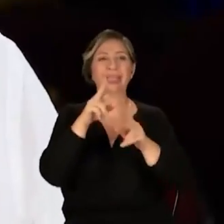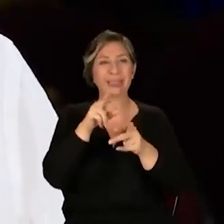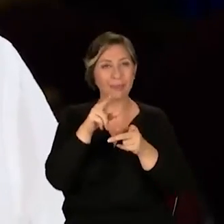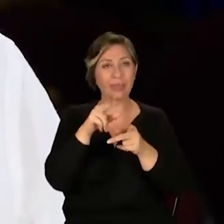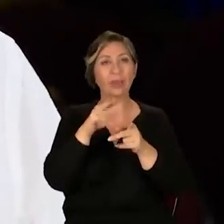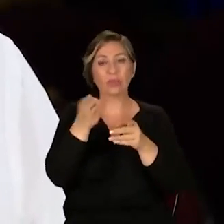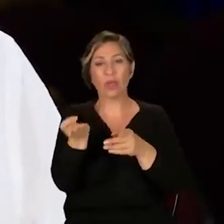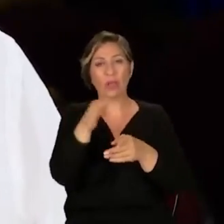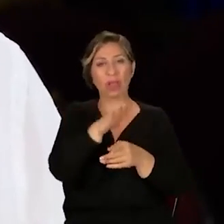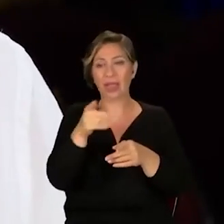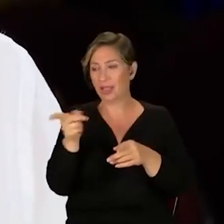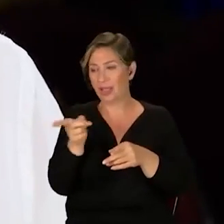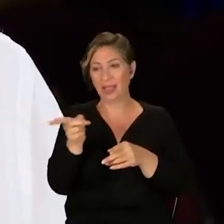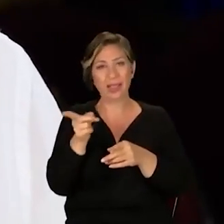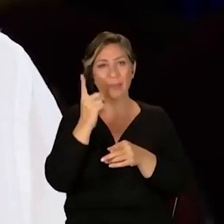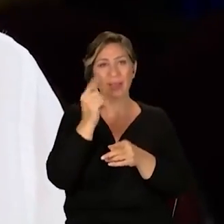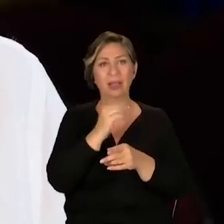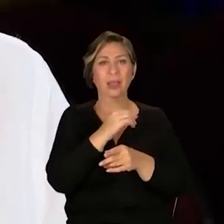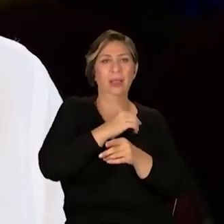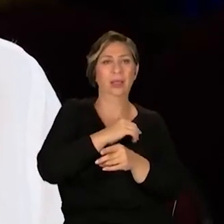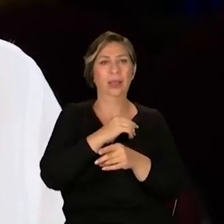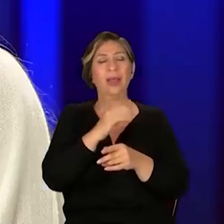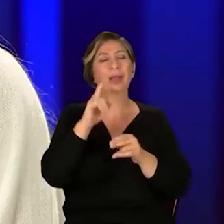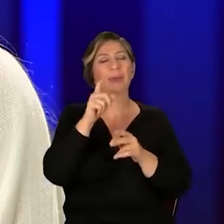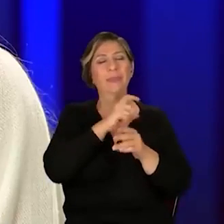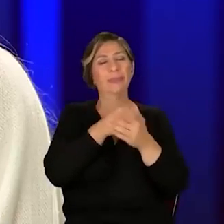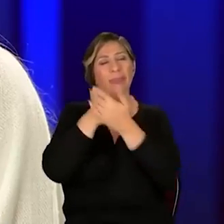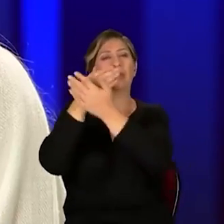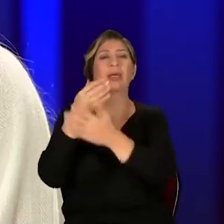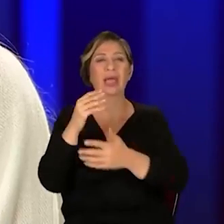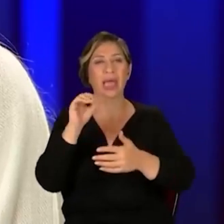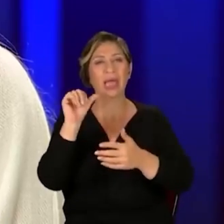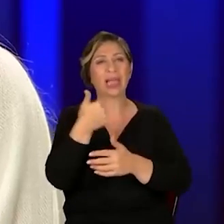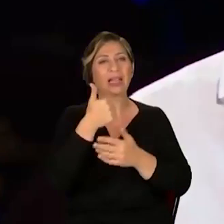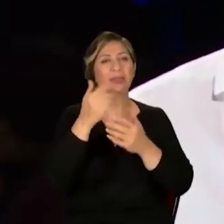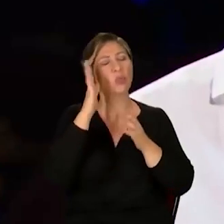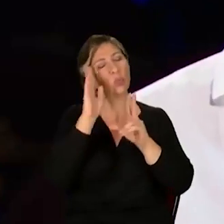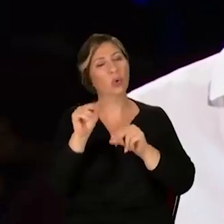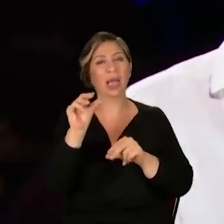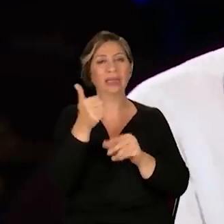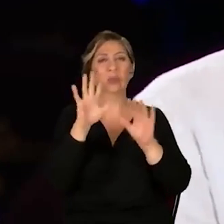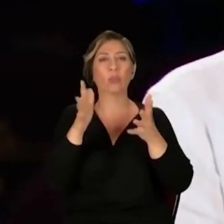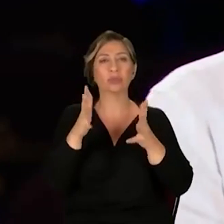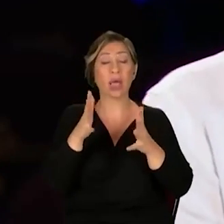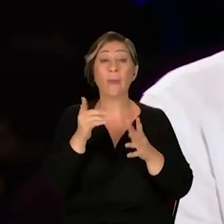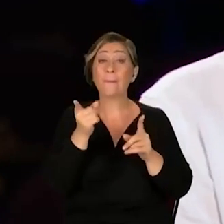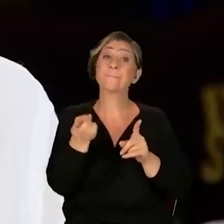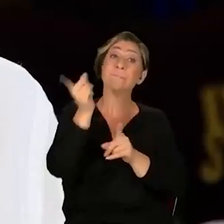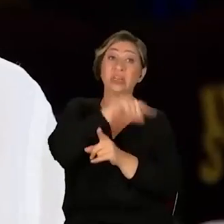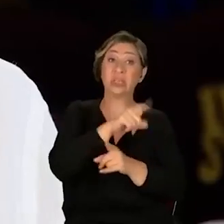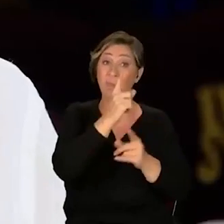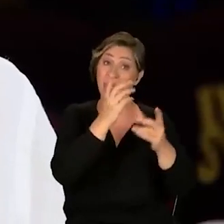de dönerken yanındakine de bir mikro uyanıklık yaptırır. Dolayısıyla kalitesini bozar. Ama bir de bunun öbür yüzü